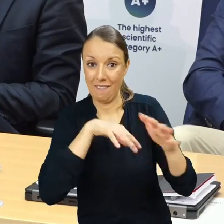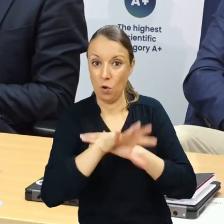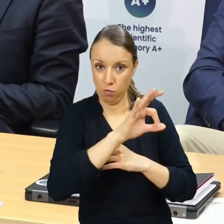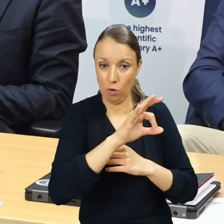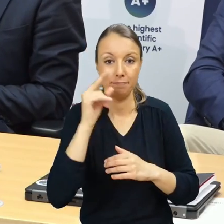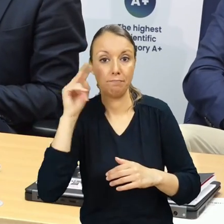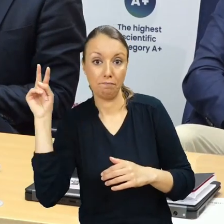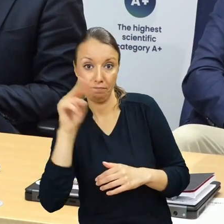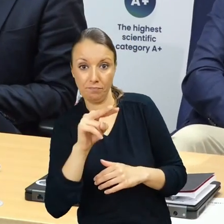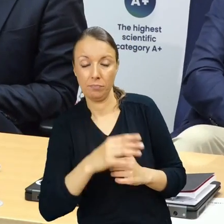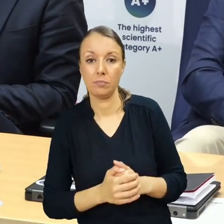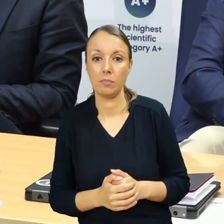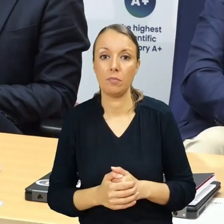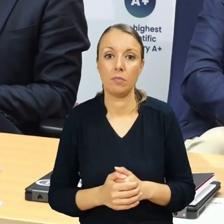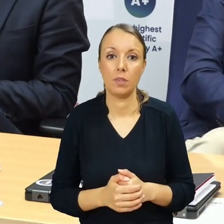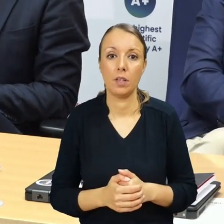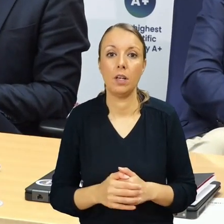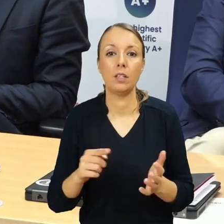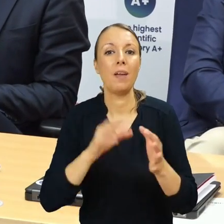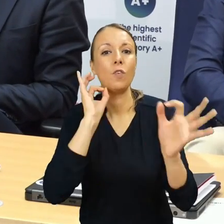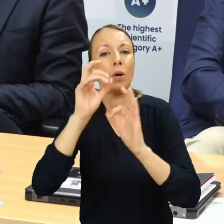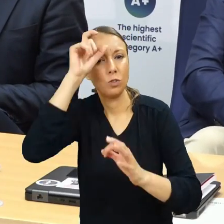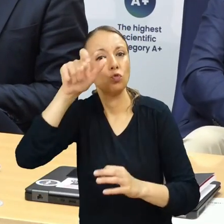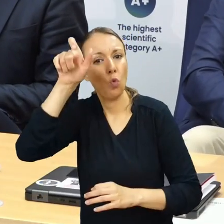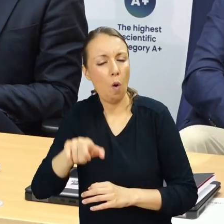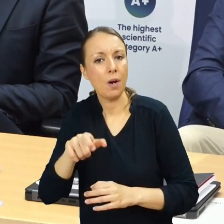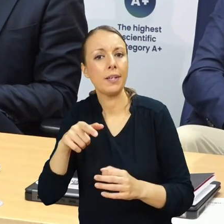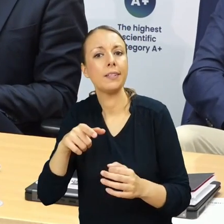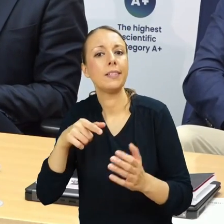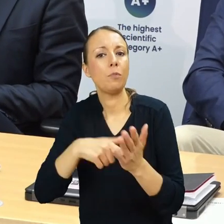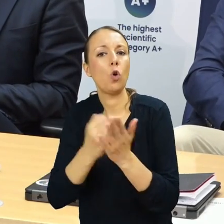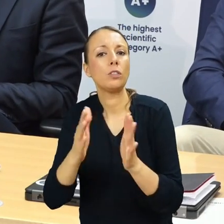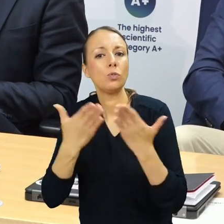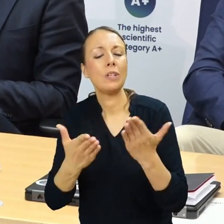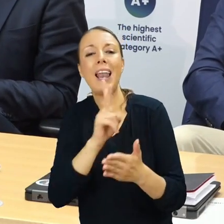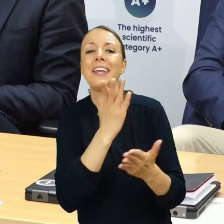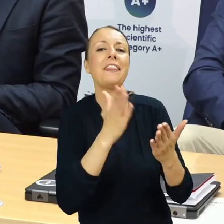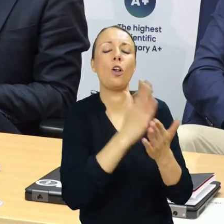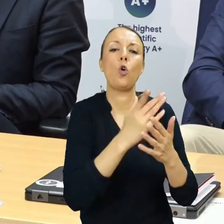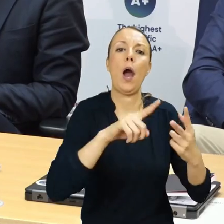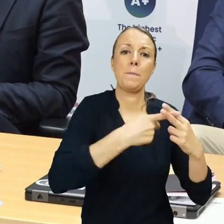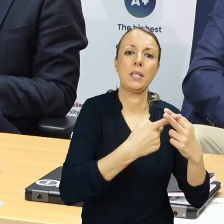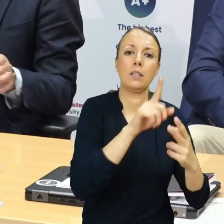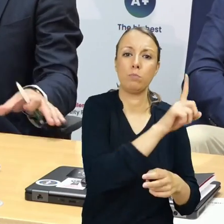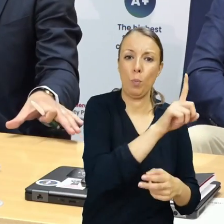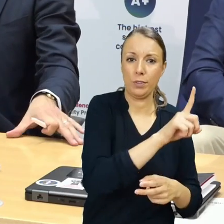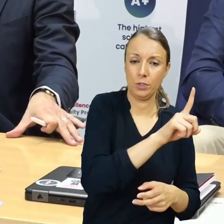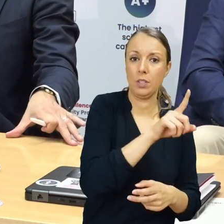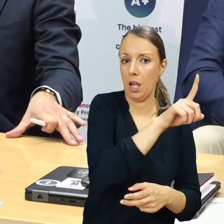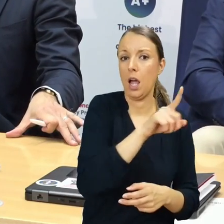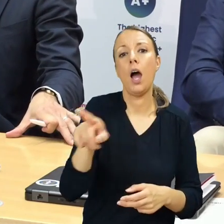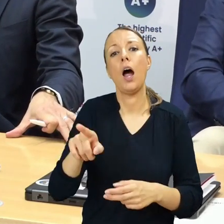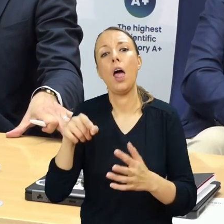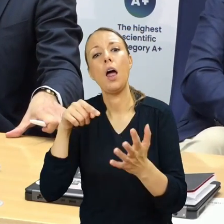rządami artykułu 61 Konstytucji, nie tylko przez administrację publiczną, to coś, co wchodzi w te